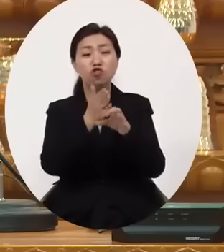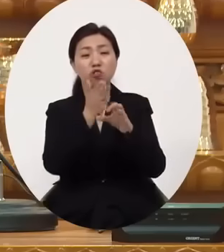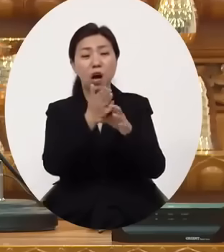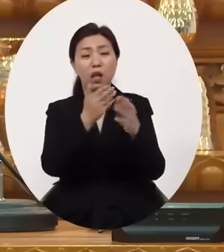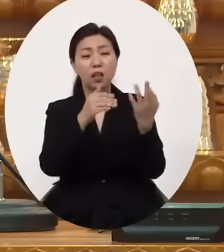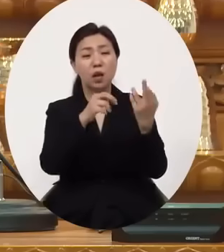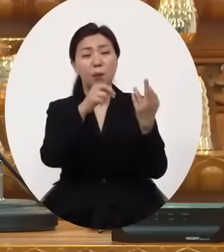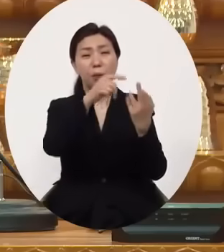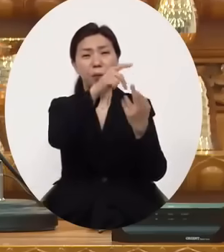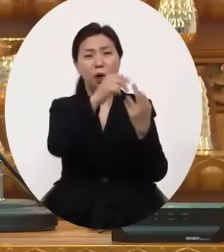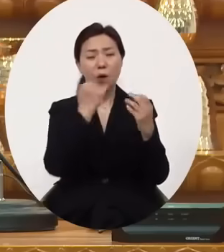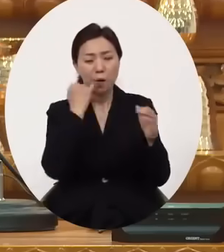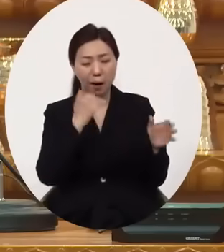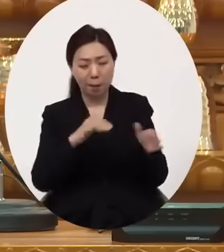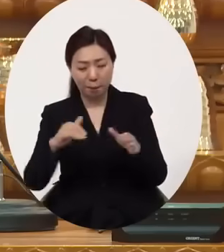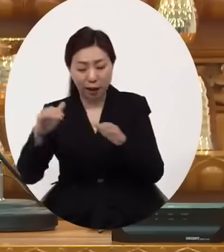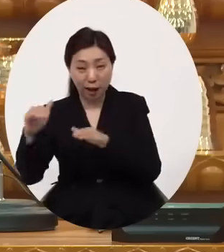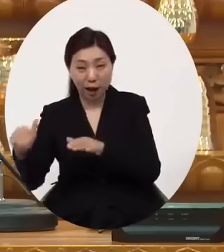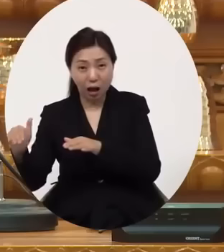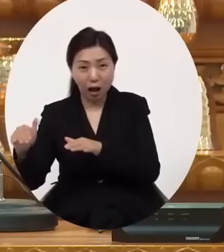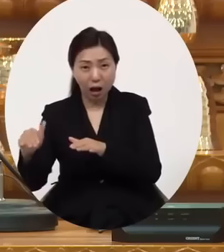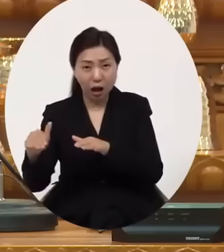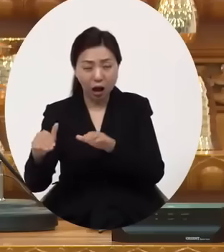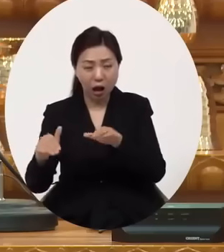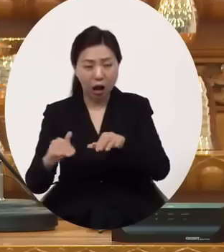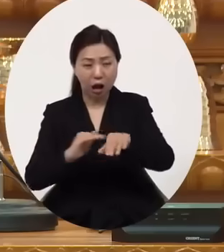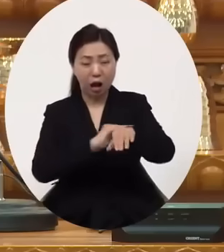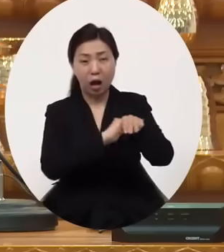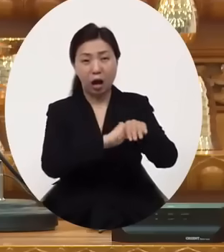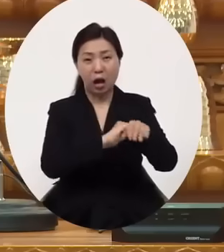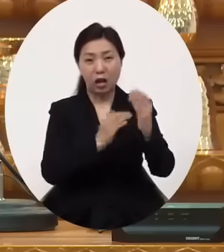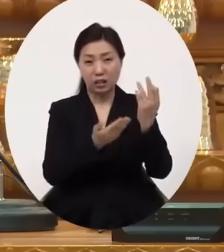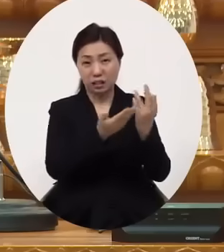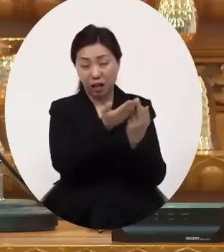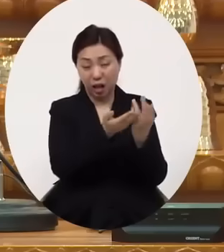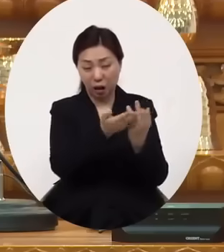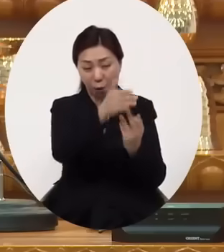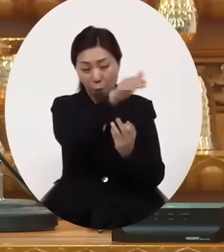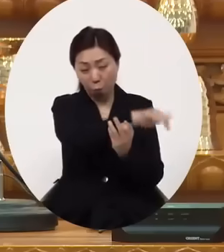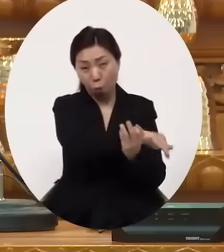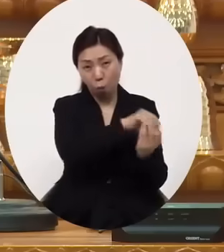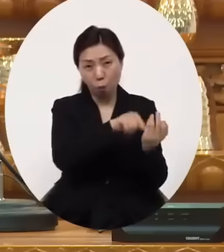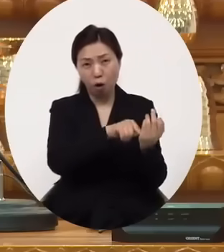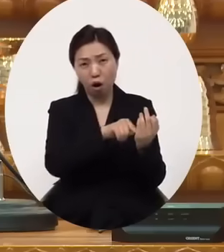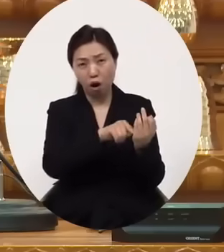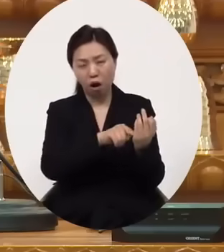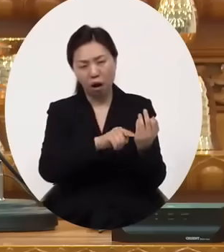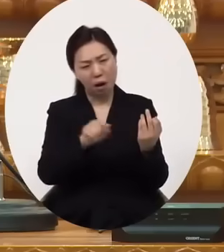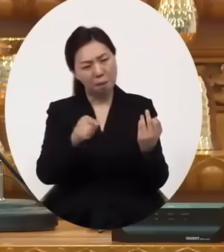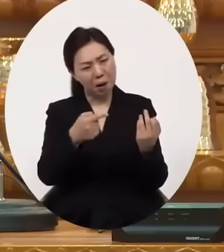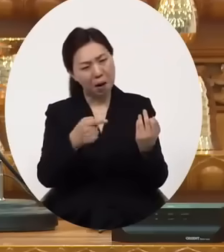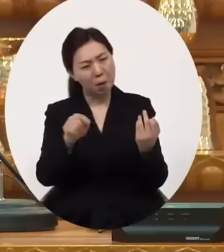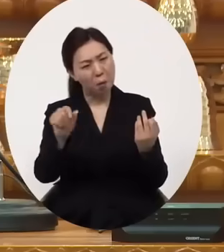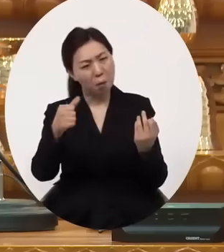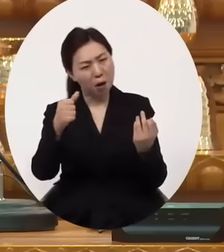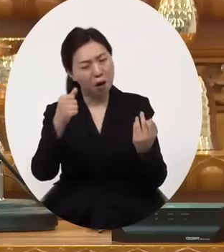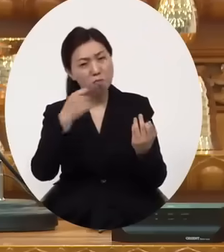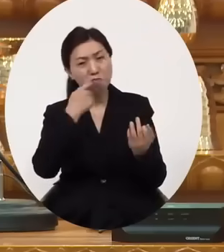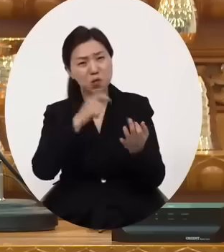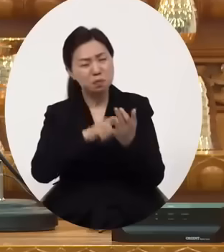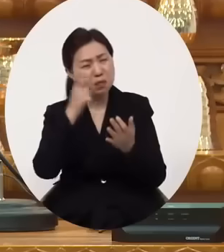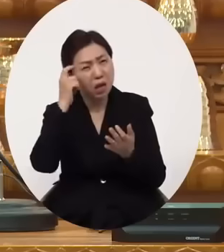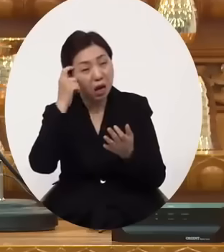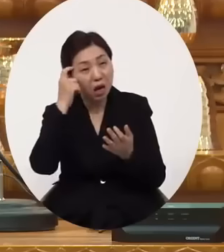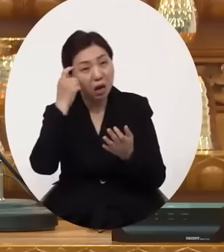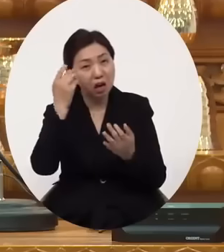다름없거든요. 그래서 이 바닷가에 있는 산들은 조그만 산이라도 높이 해발 지도에 뭐 300m, 500m 산다고 쉽게 생각하면